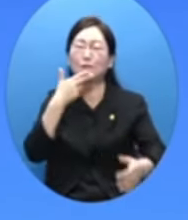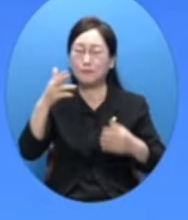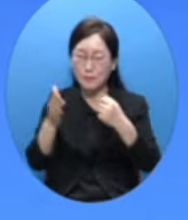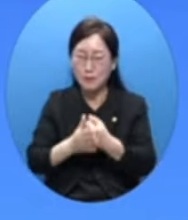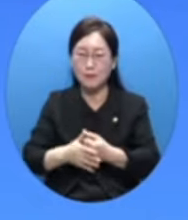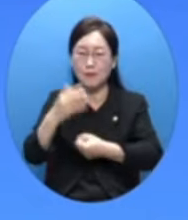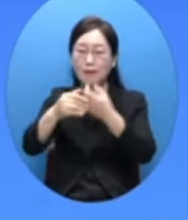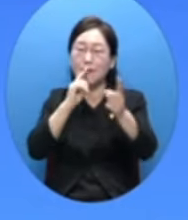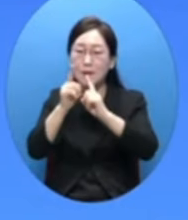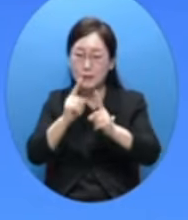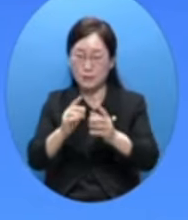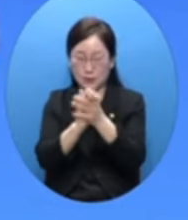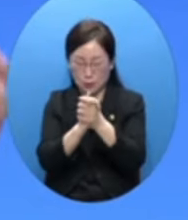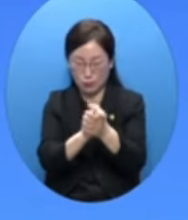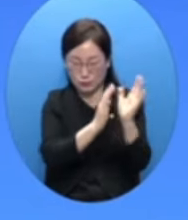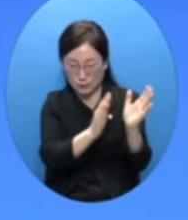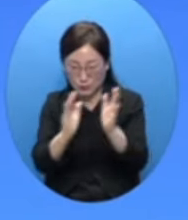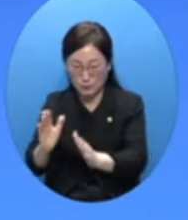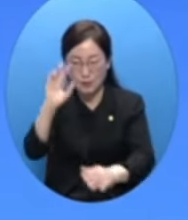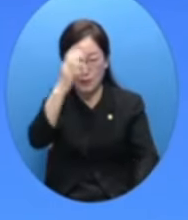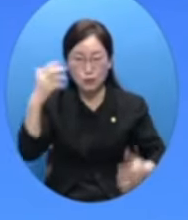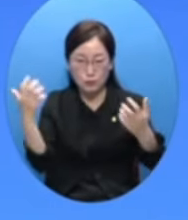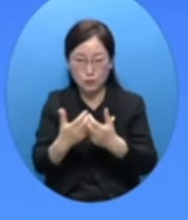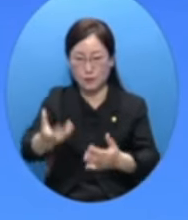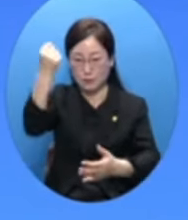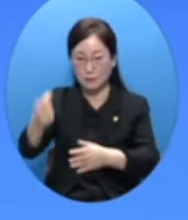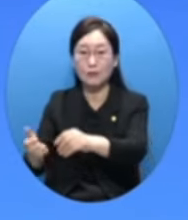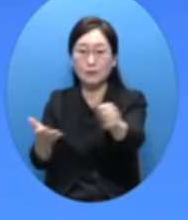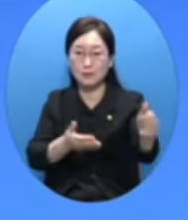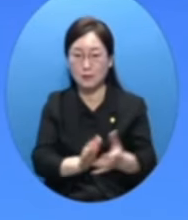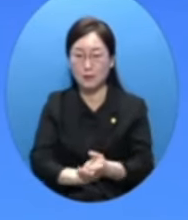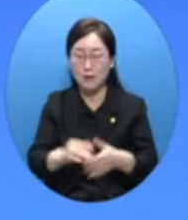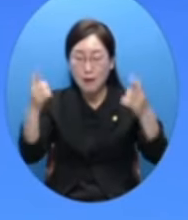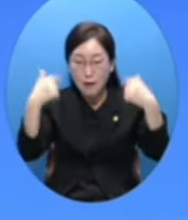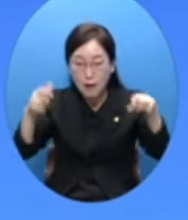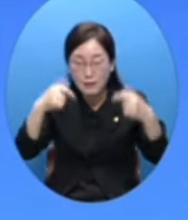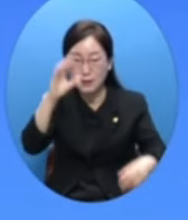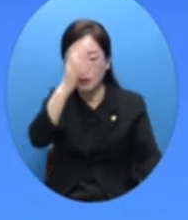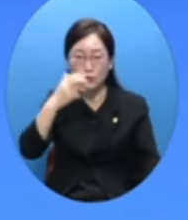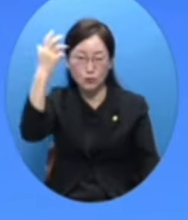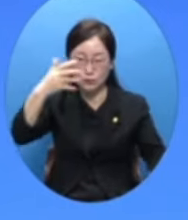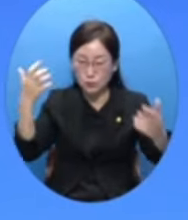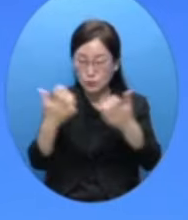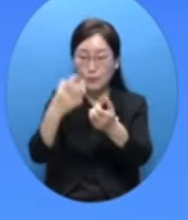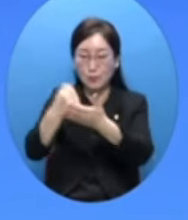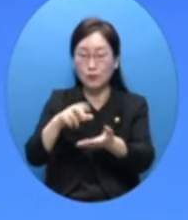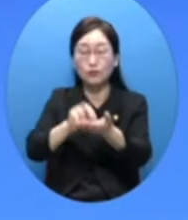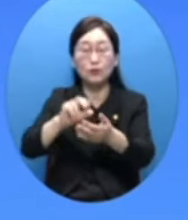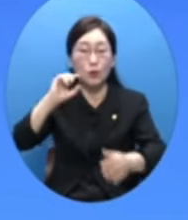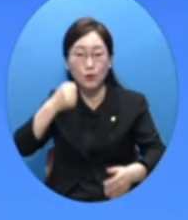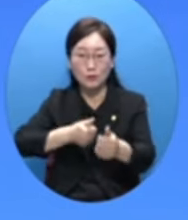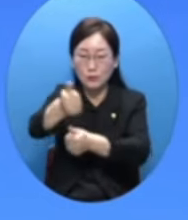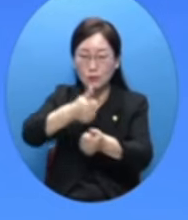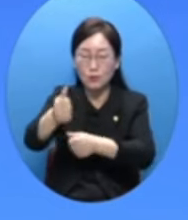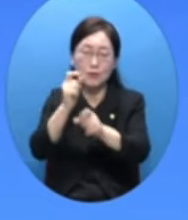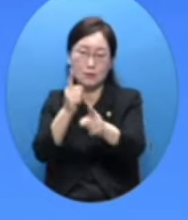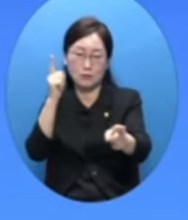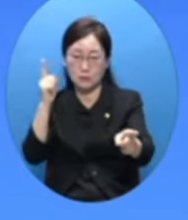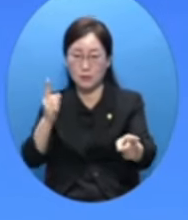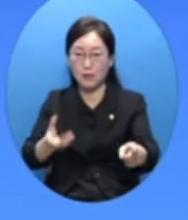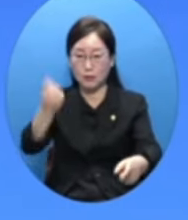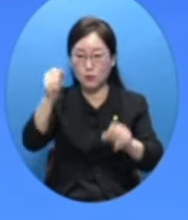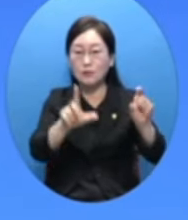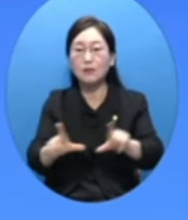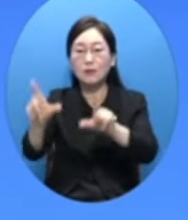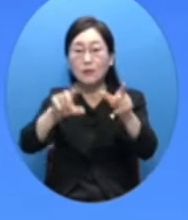기도로 무장해서 성령의 충만을 받기를 바랍니다. 매 순간 성령으로 충만하여 모든 문제와 어려움을 이기고 승리하는 삶을 살아가는